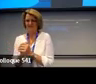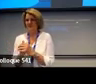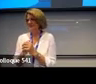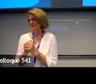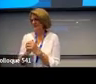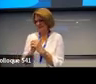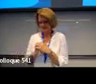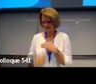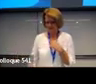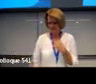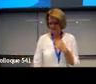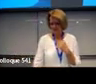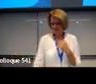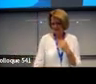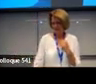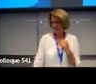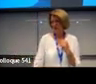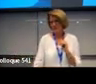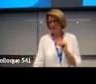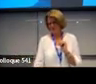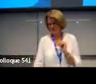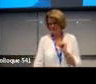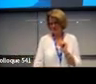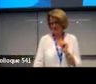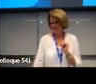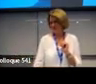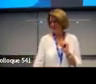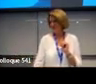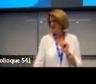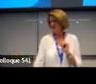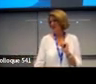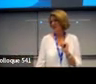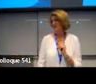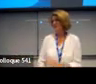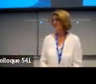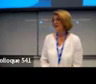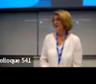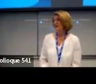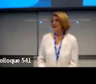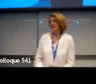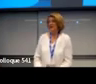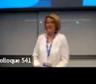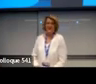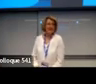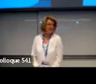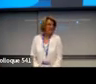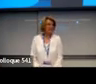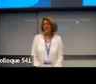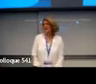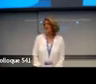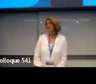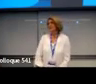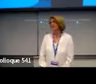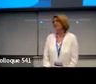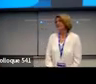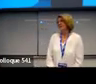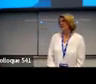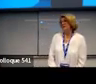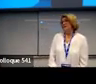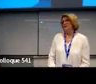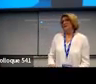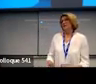tout cas. C'est vraiment dans le top, c'est aussi ce que la recherche démontre. Et finalement, donc, dans